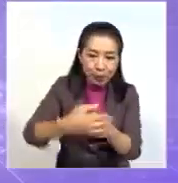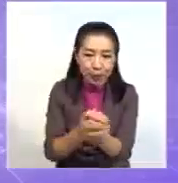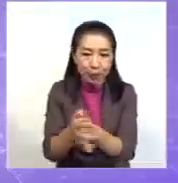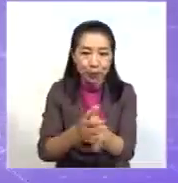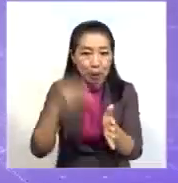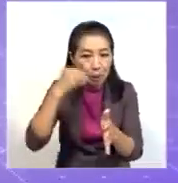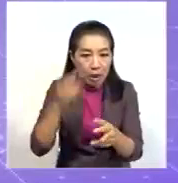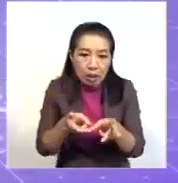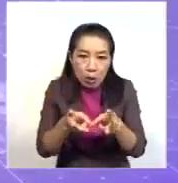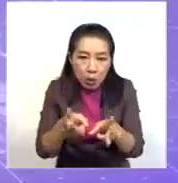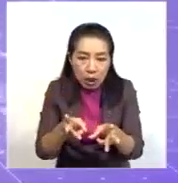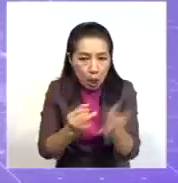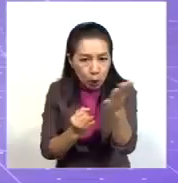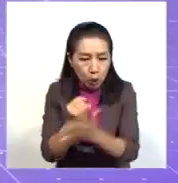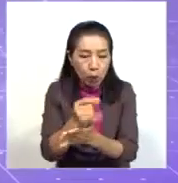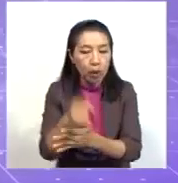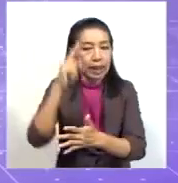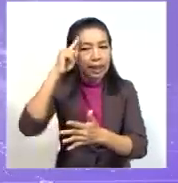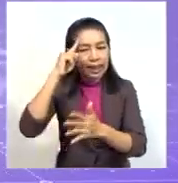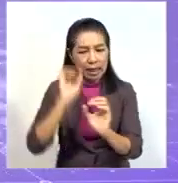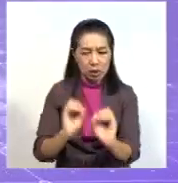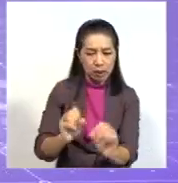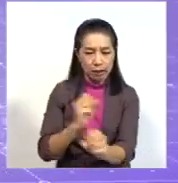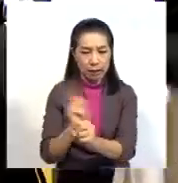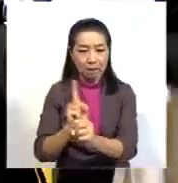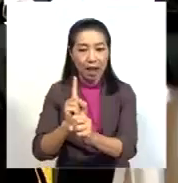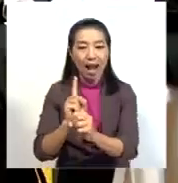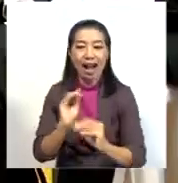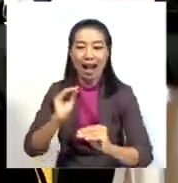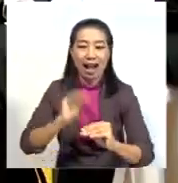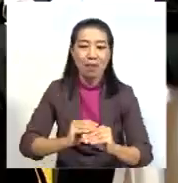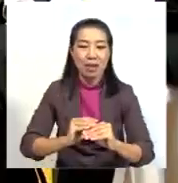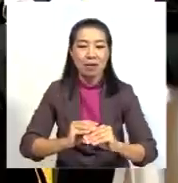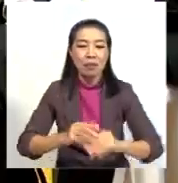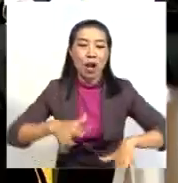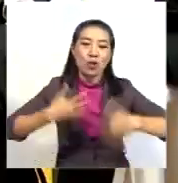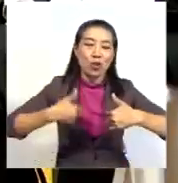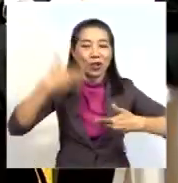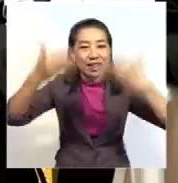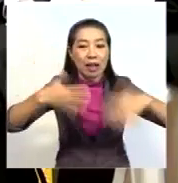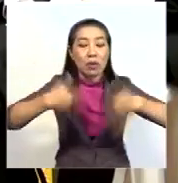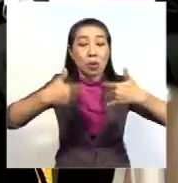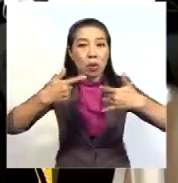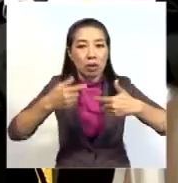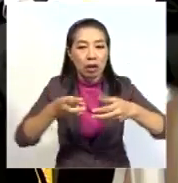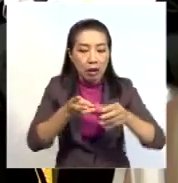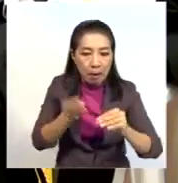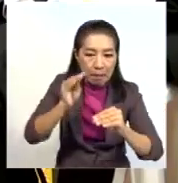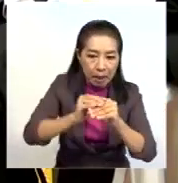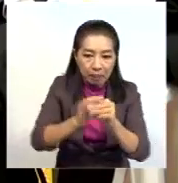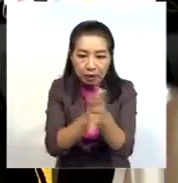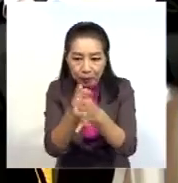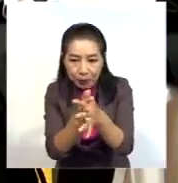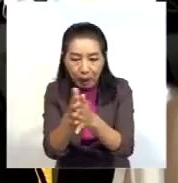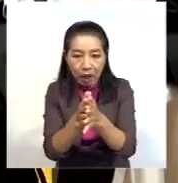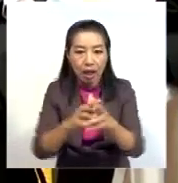ให้ถูกวิธีเขาก็เลยนำความสนุกเข้ามาควบคู่กับการให้ความรู้ไปด้วยนะคะเพื่อที่จะให้พี่ๆน้องๆแล้วก็พ่อค้